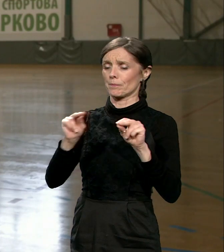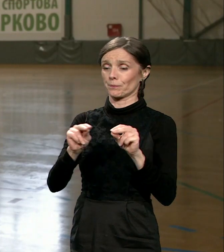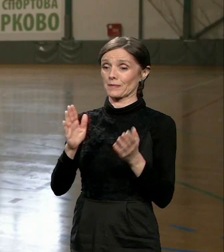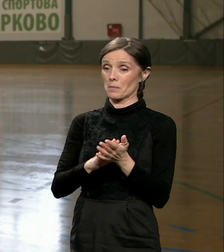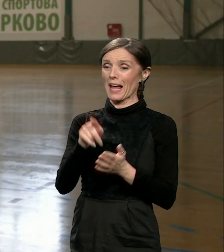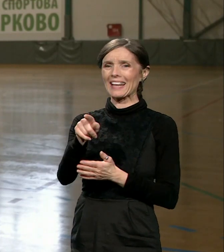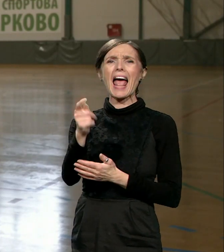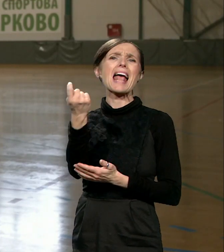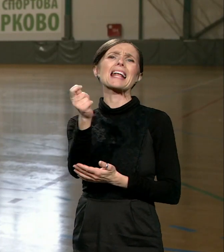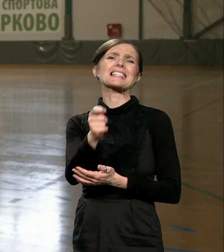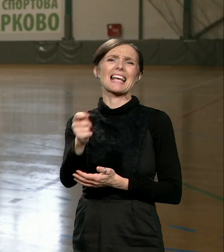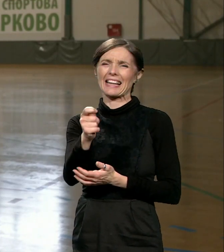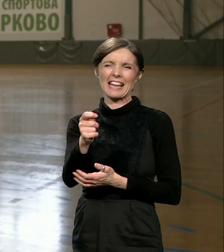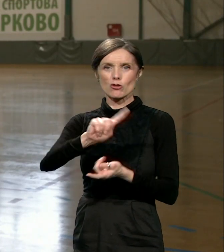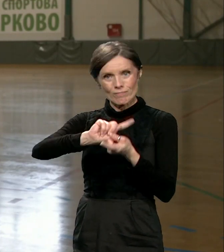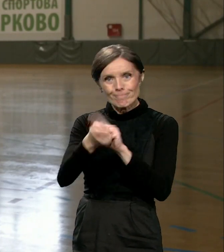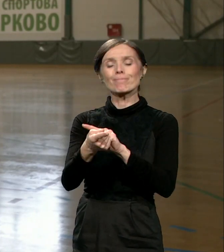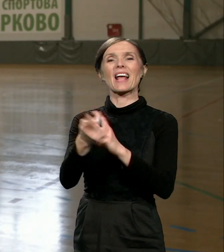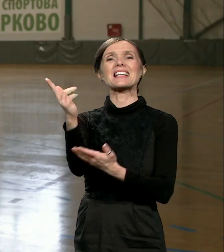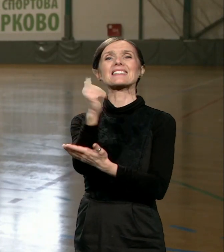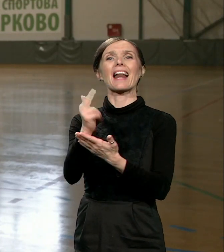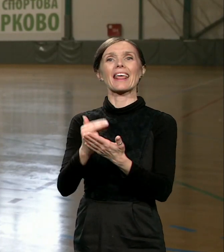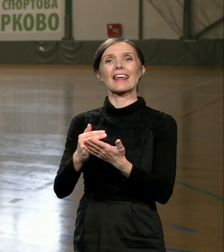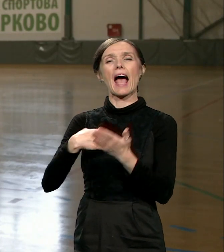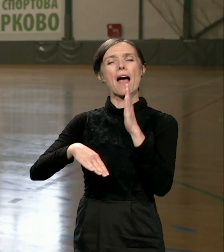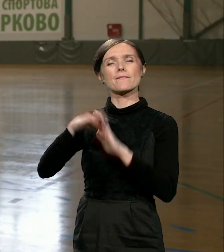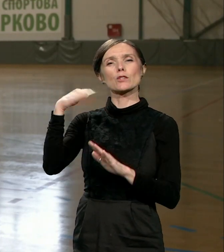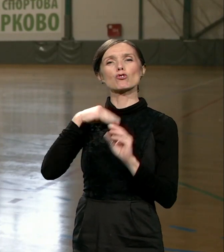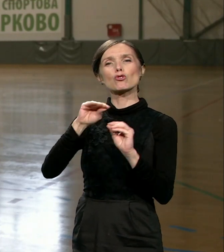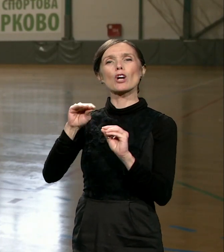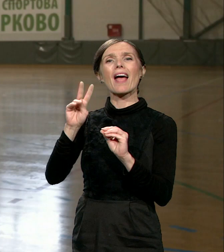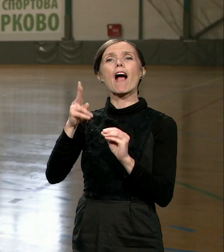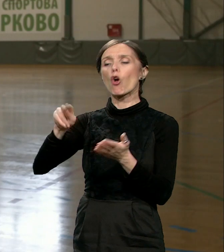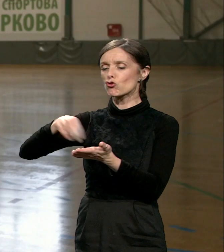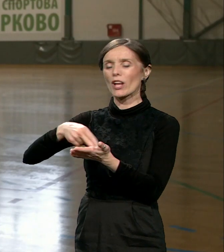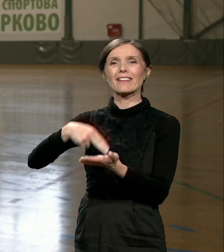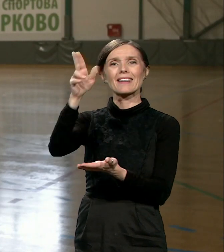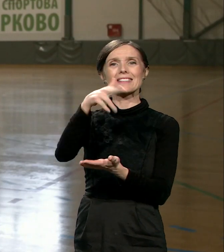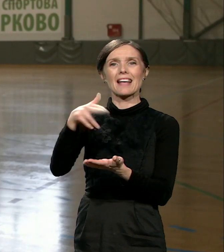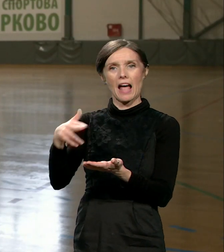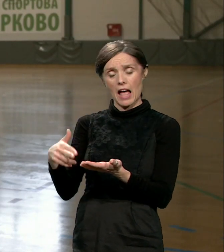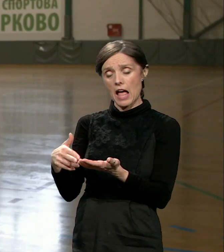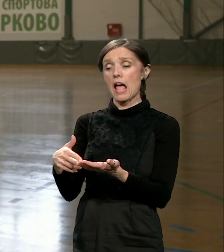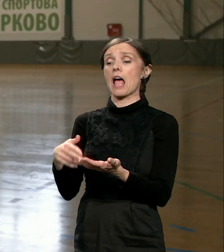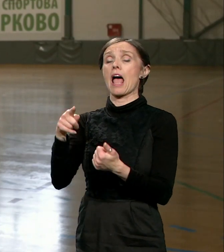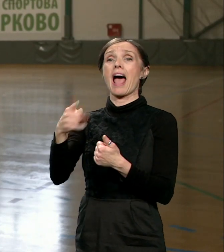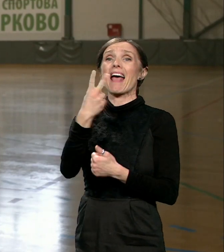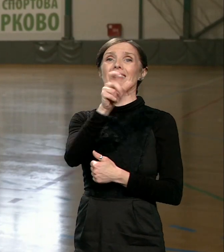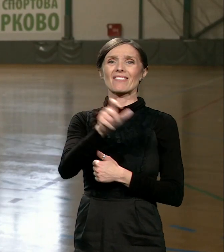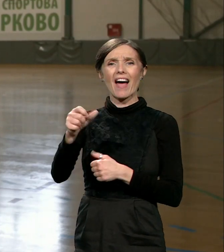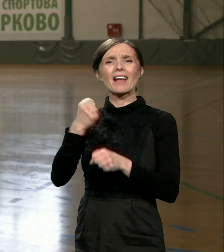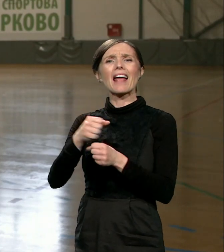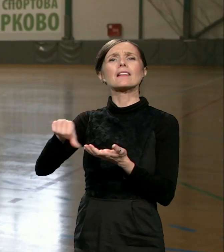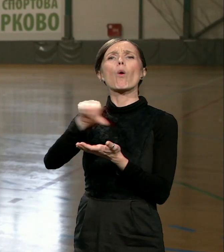u sliku. Dakle, rad sa četkicom je glavni fokus. Dvoje radi sa uljem, u tehnici ulja